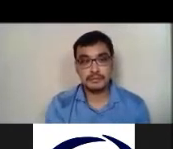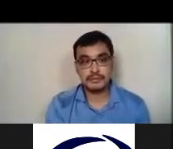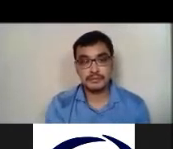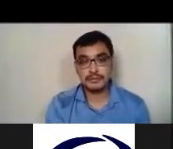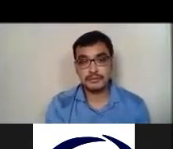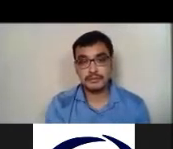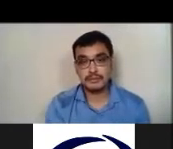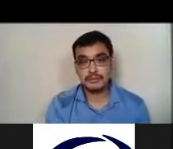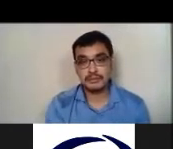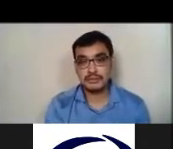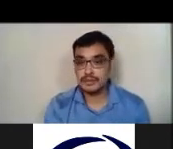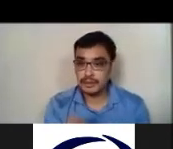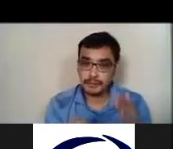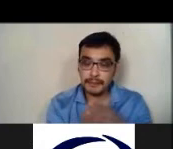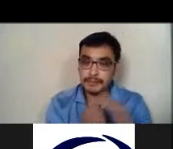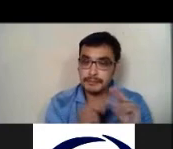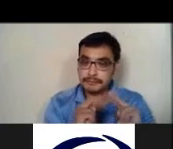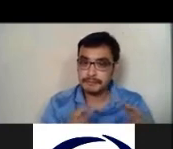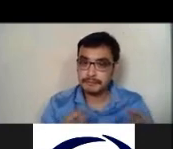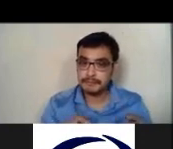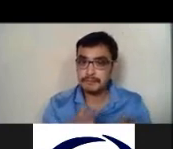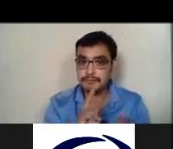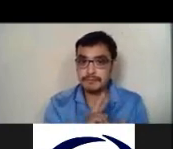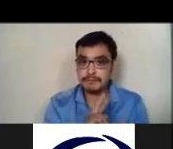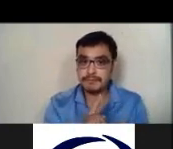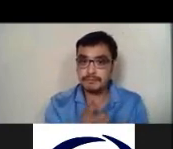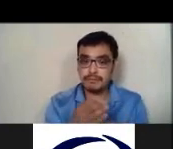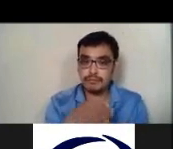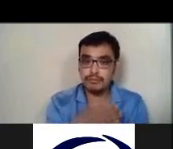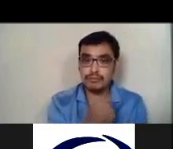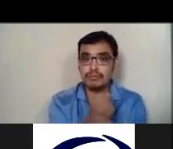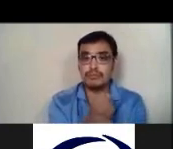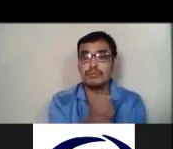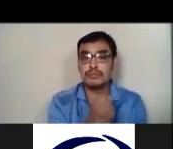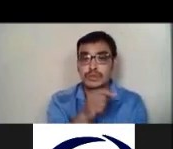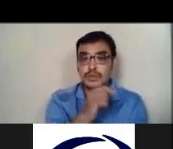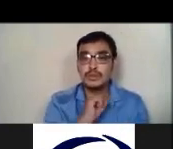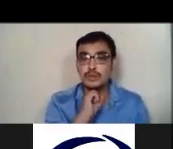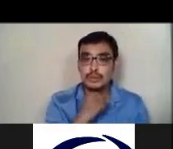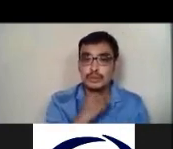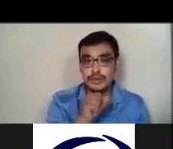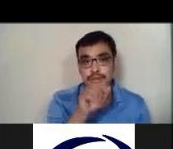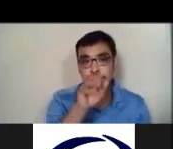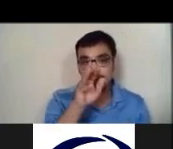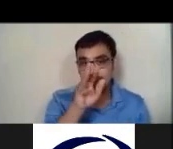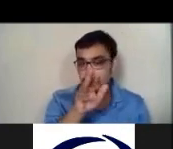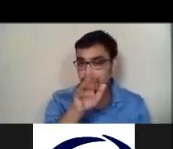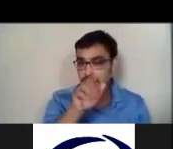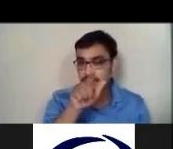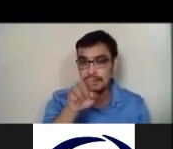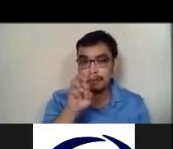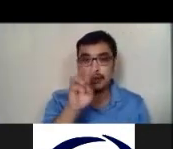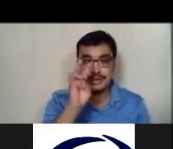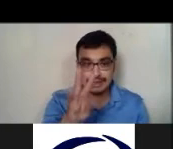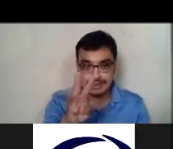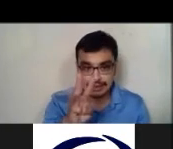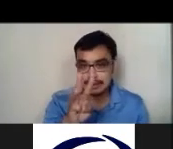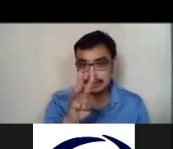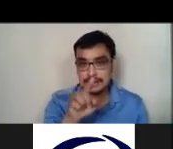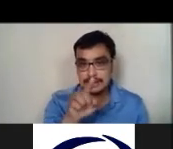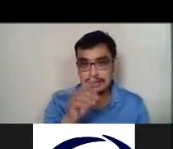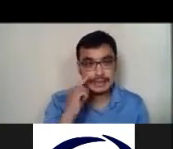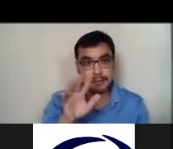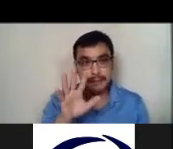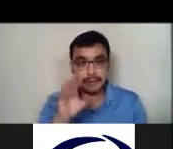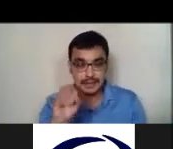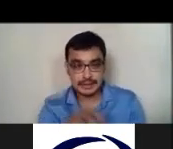अब मेजर फाइन्डिङ्सलाई मैले समराइज गर्दाखेरि चाहिँ एजमा 19-50 यहाँहरूले हेरिसकेको डिप्रेसन सबभन्दा धेरै